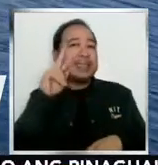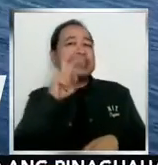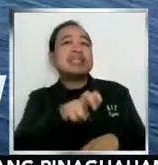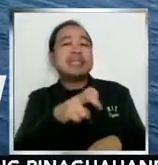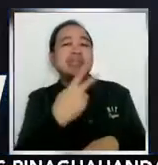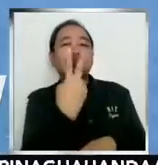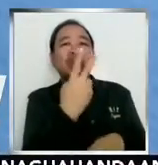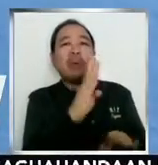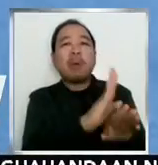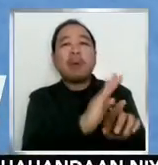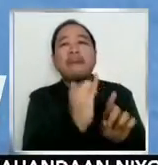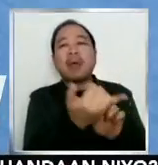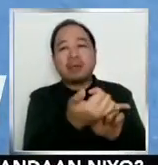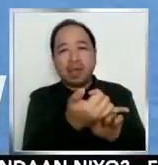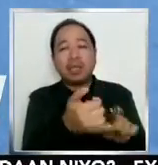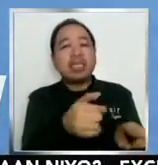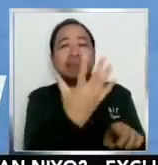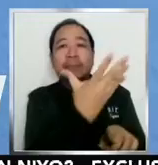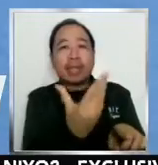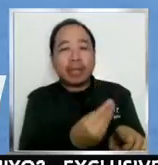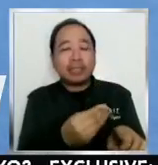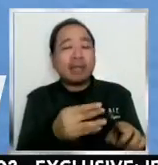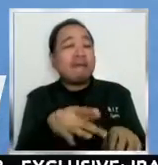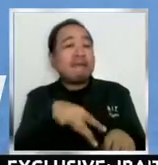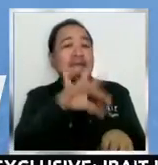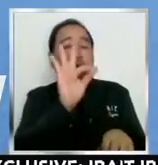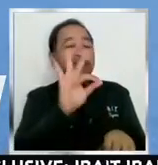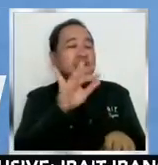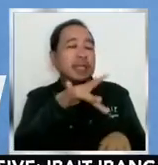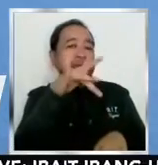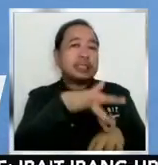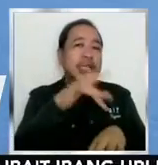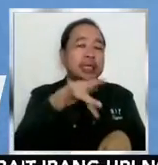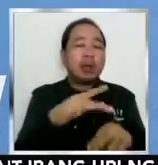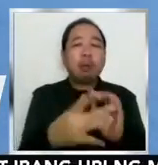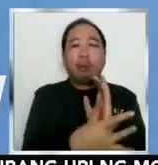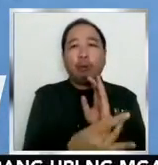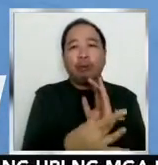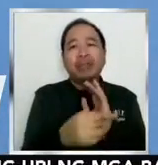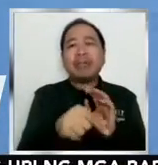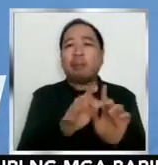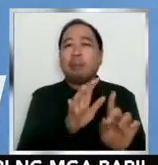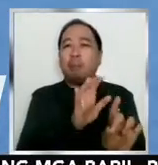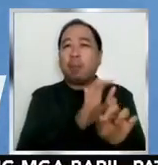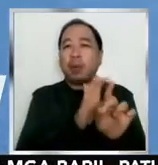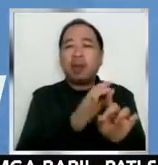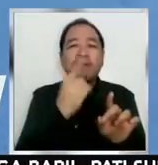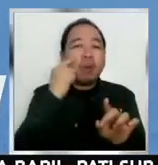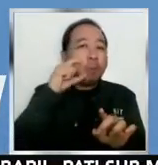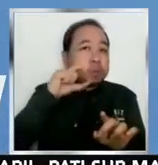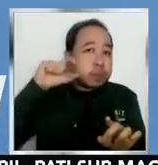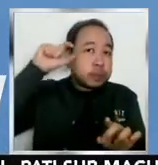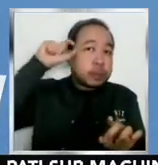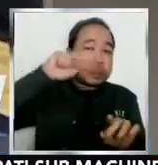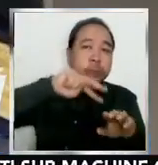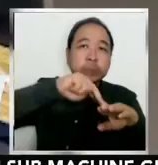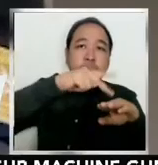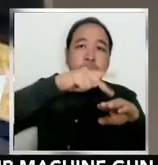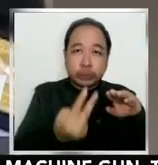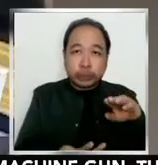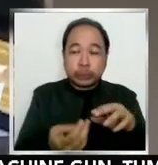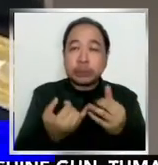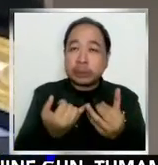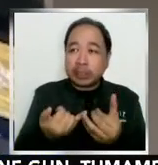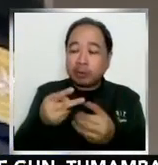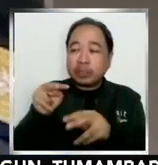Tingloy, Batangas, isa sa pinakasikat na diving spot sa bansa. Binabantayan ngayon ang mga bayan ng Bawan at Mabini. Hanggat